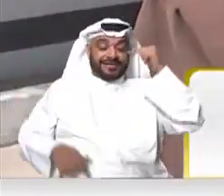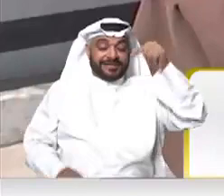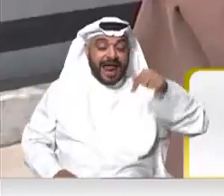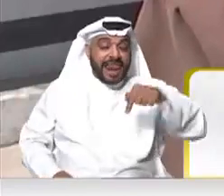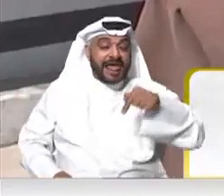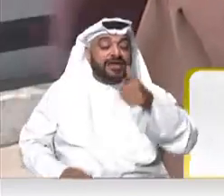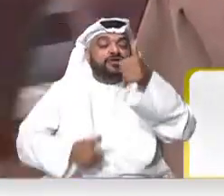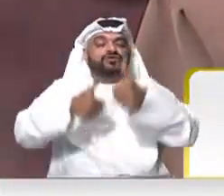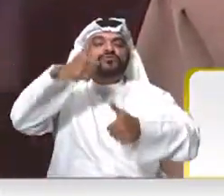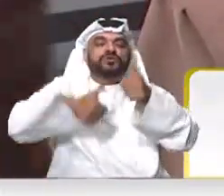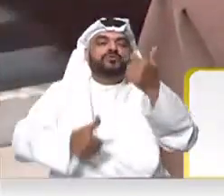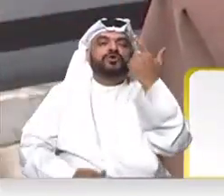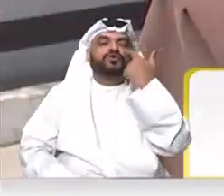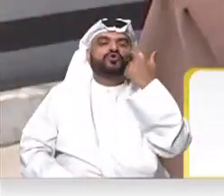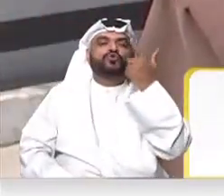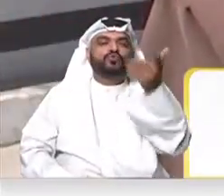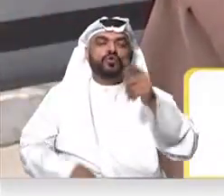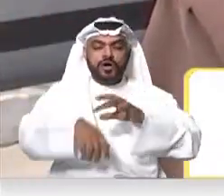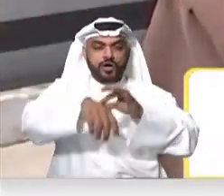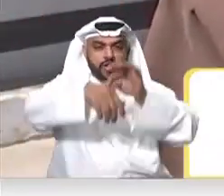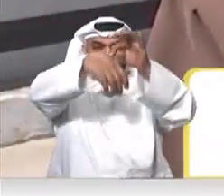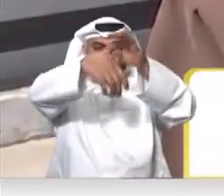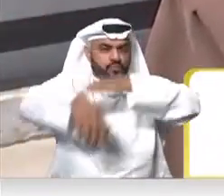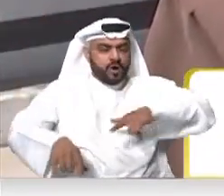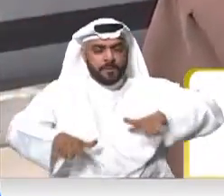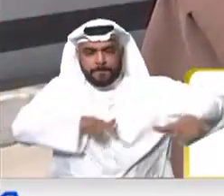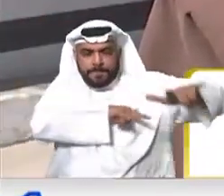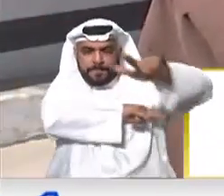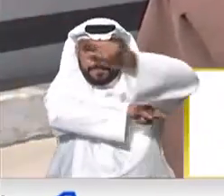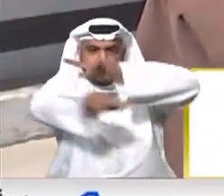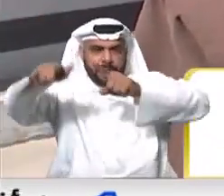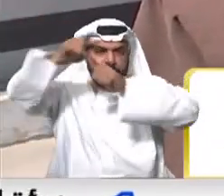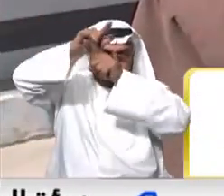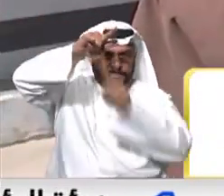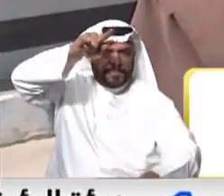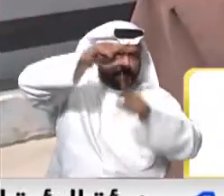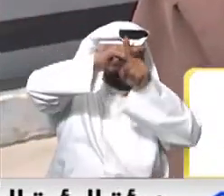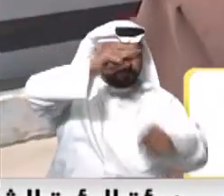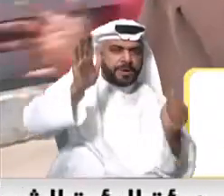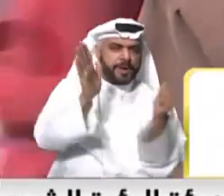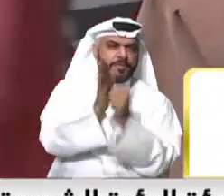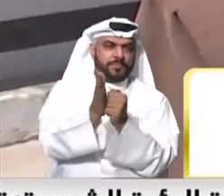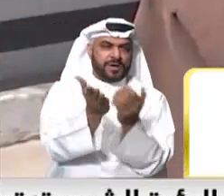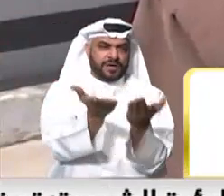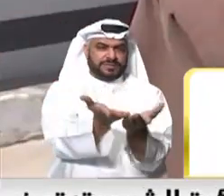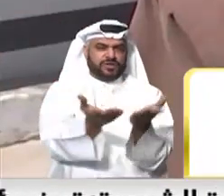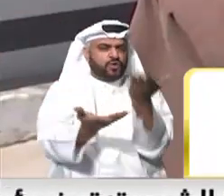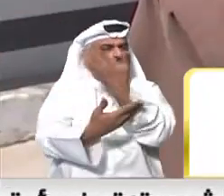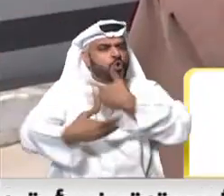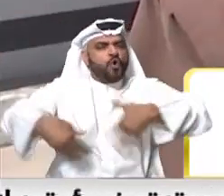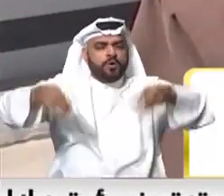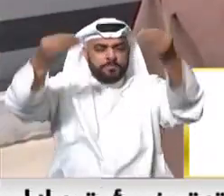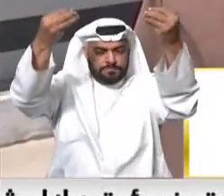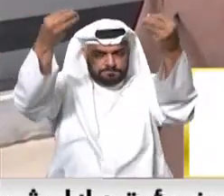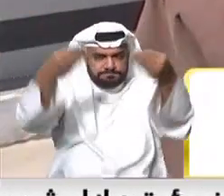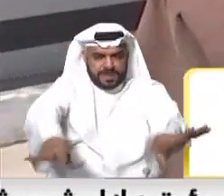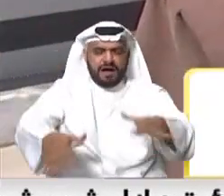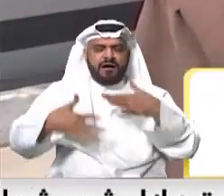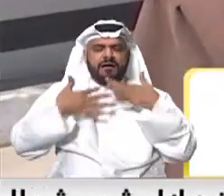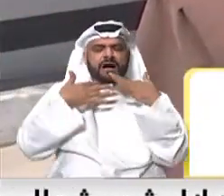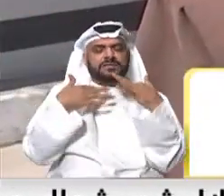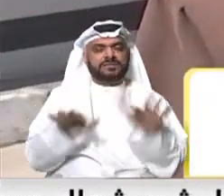الإسرائيلي بقصف منازل المواطنين وكذلك قصف طائرات الاحتلال الإسرائيلي منازل المواطنين. وبالتالي كل الأحاديث التي تدور عن هذا الموضوع